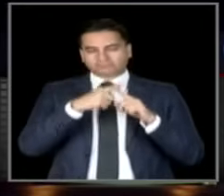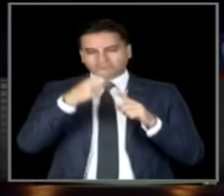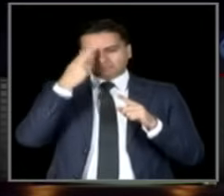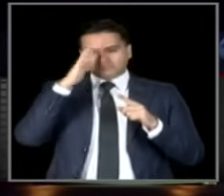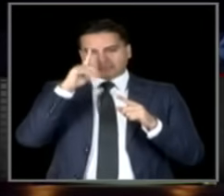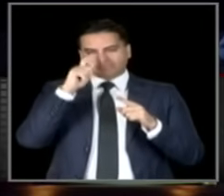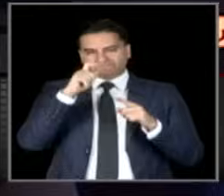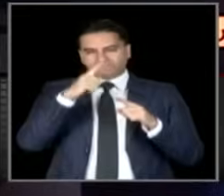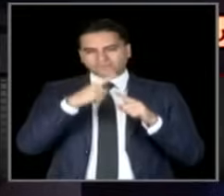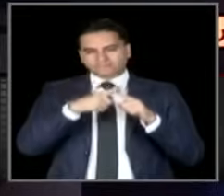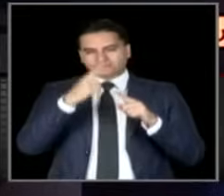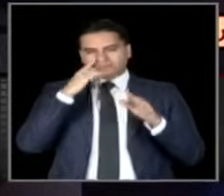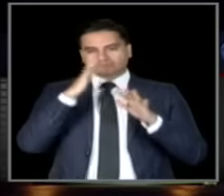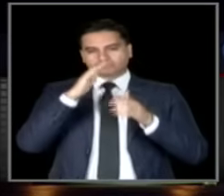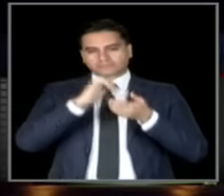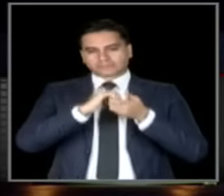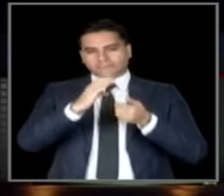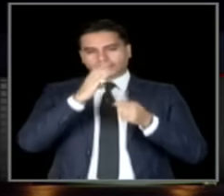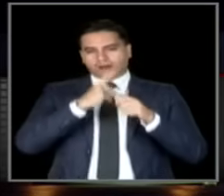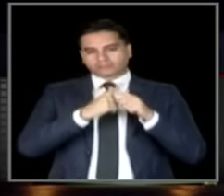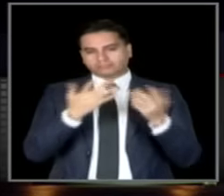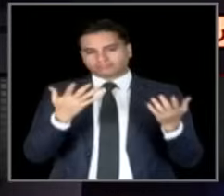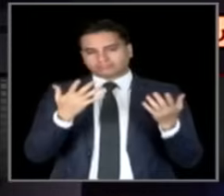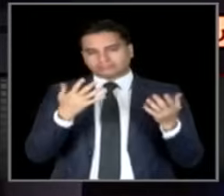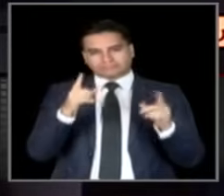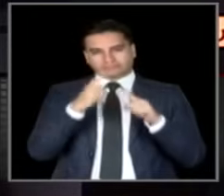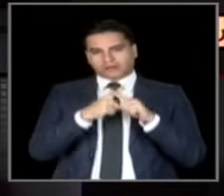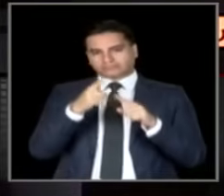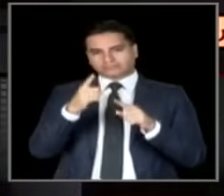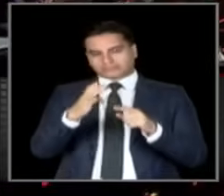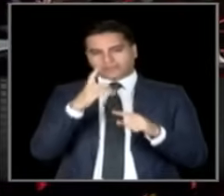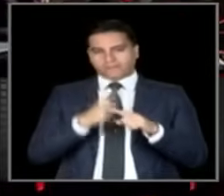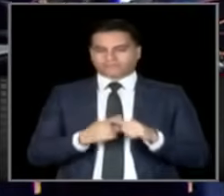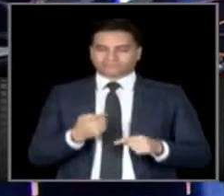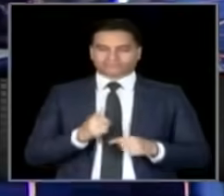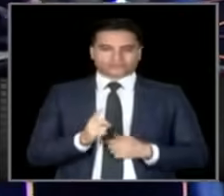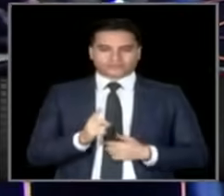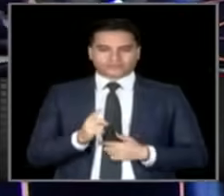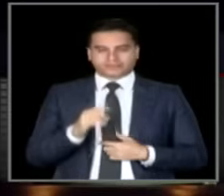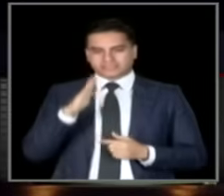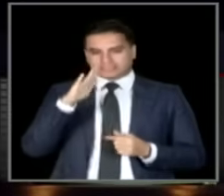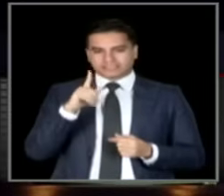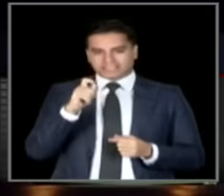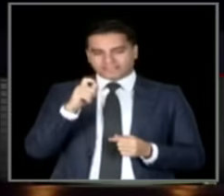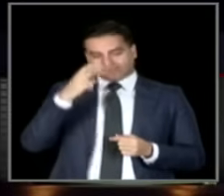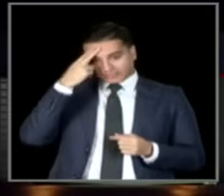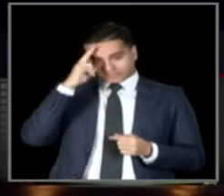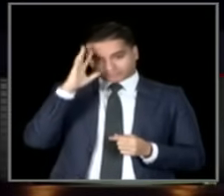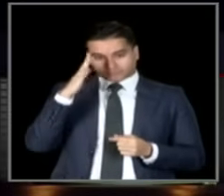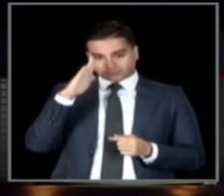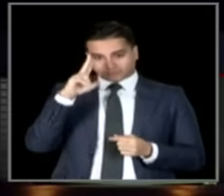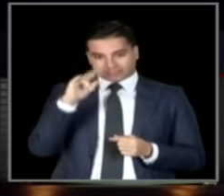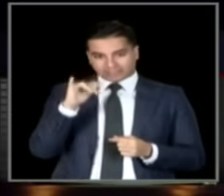ستيف ماركو. إجابة إيه؟ مضحكة. إجابة مضحكة فعلا. ستيف كاريل. بالظبط